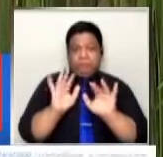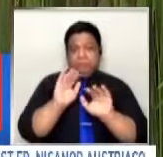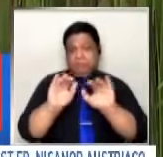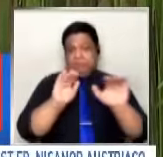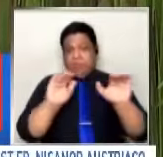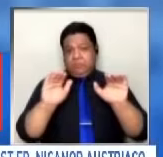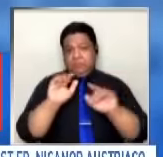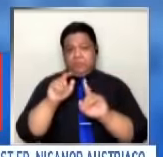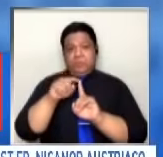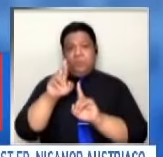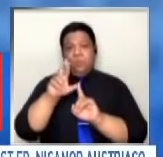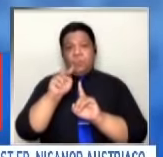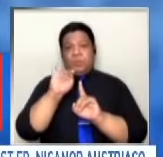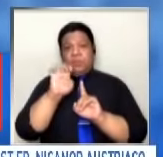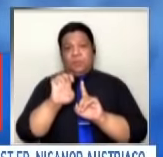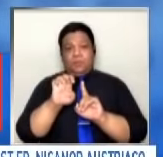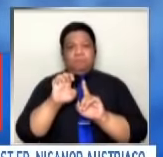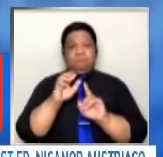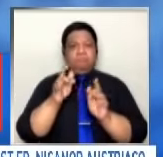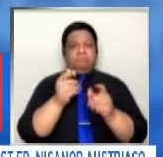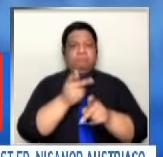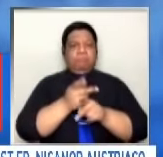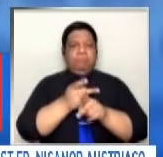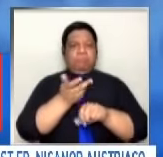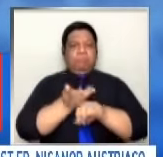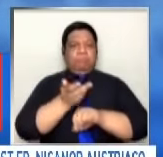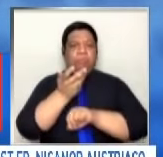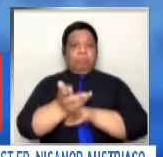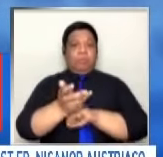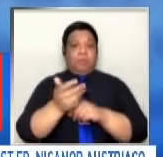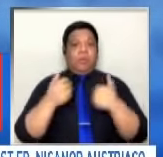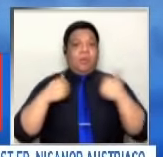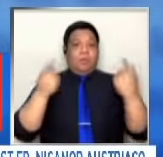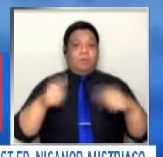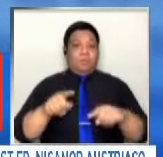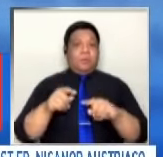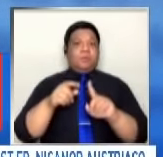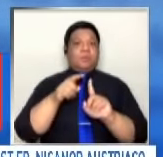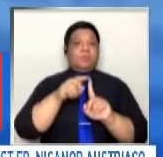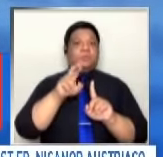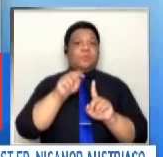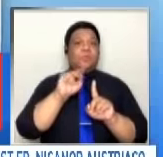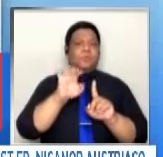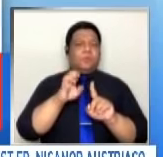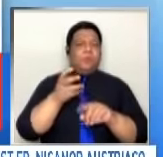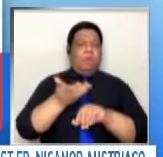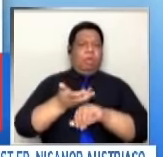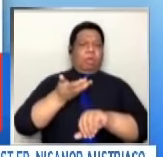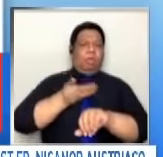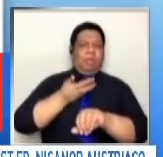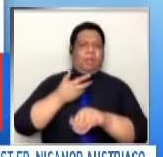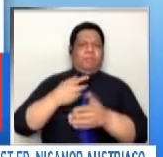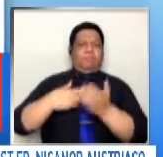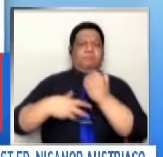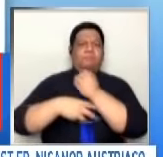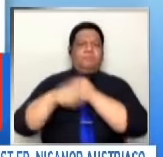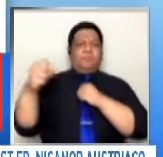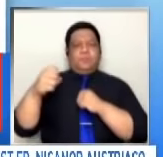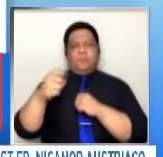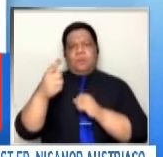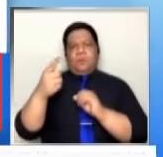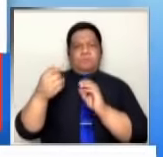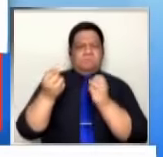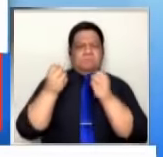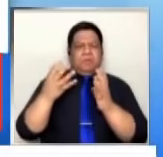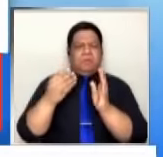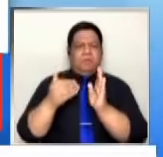scammer. Nabiktima mismo ng scam at nanakawan umano ng libo-libong piso si Ronnie na laman ng kanyang account. Pinost